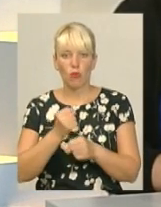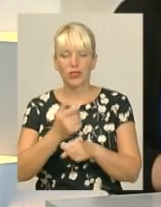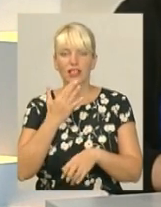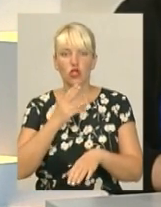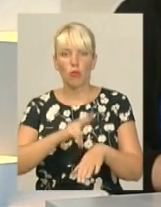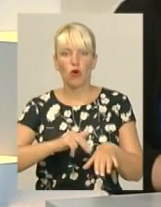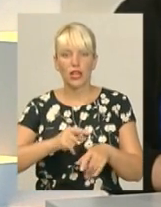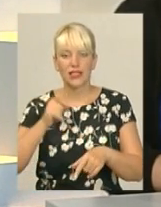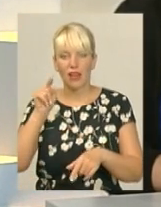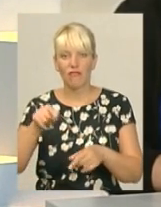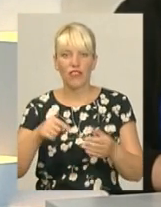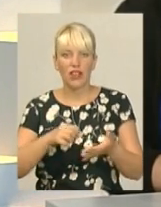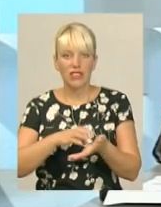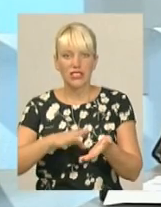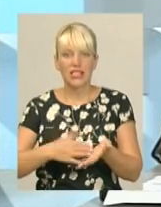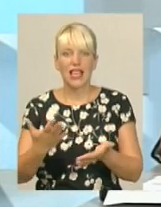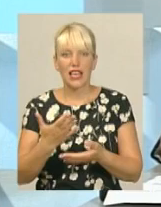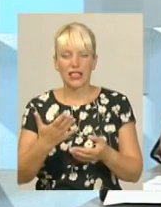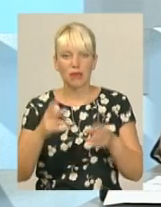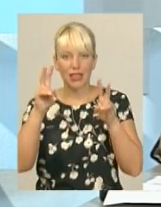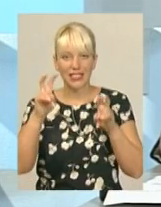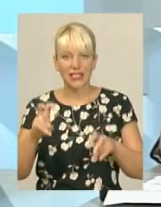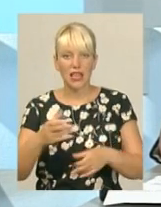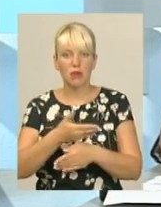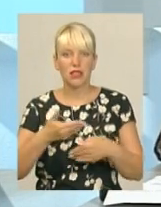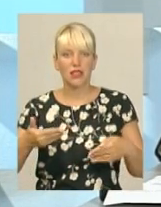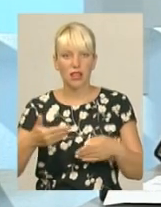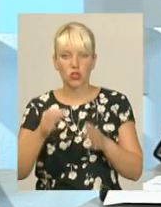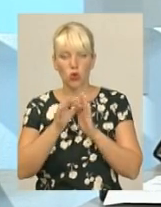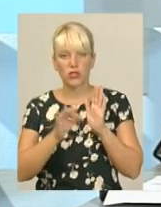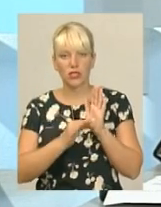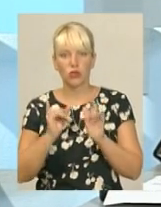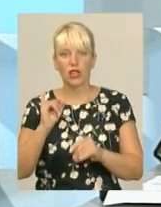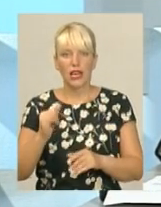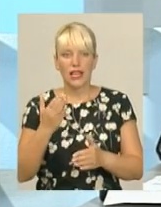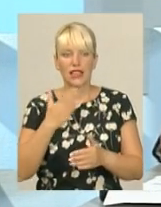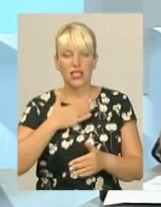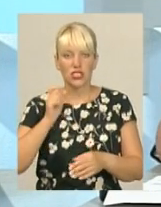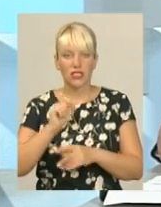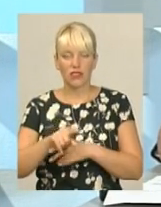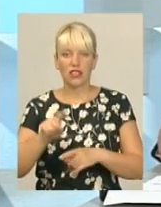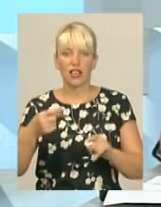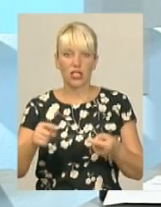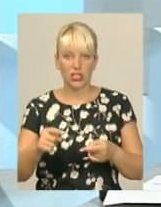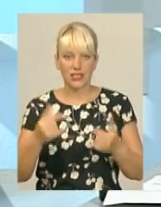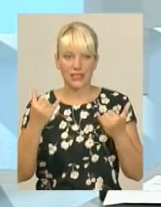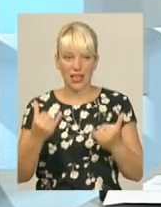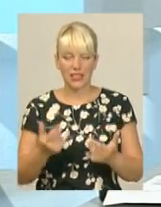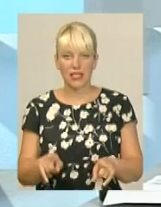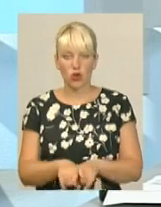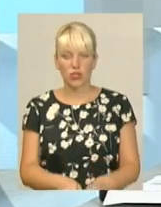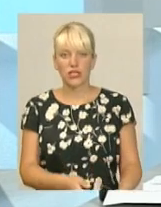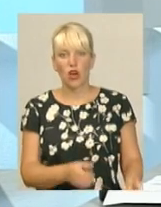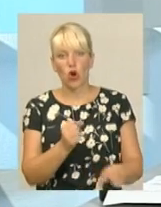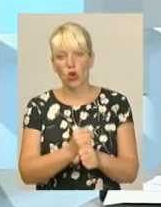визначено, за якими критеріями нас оцінюють, наші завдання. І зараз також